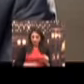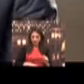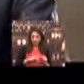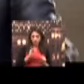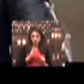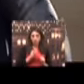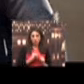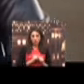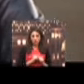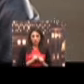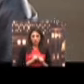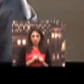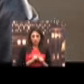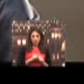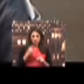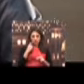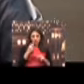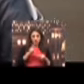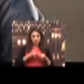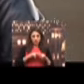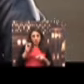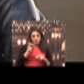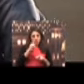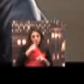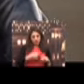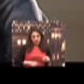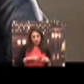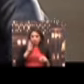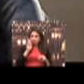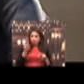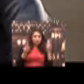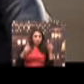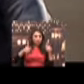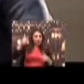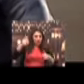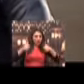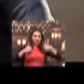عشان اما نكون ماسكين بعضينا